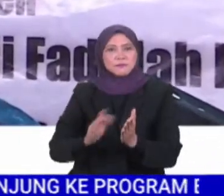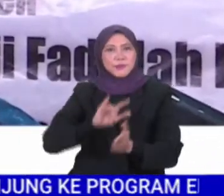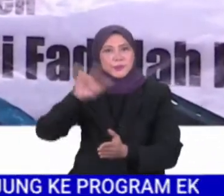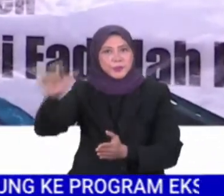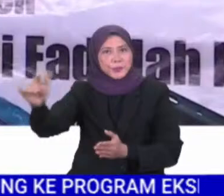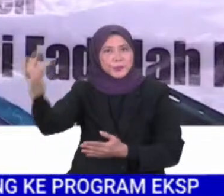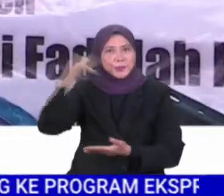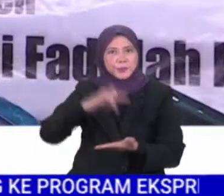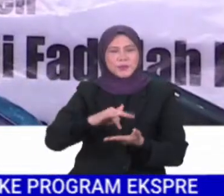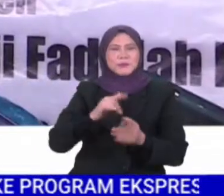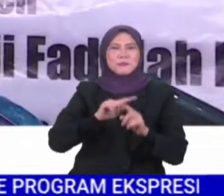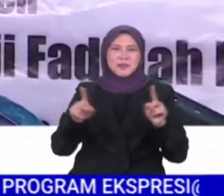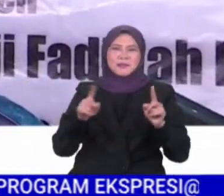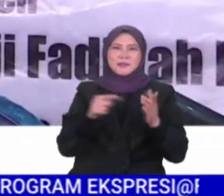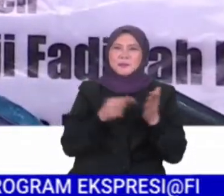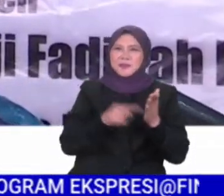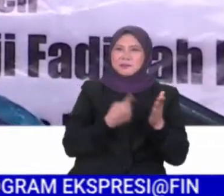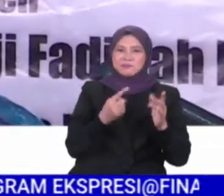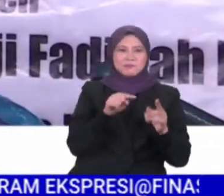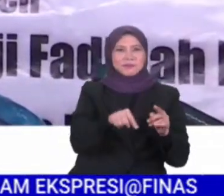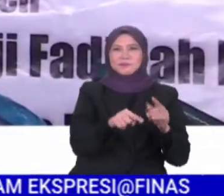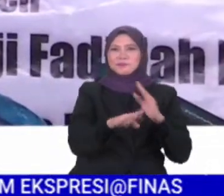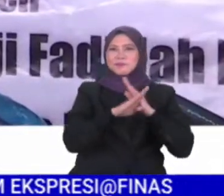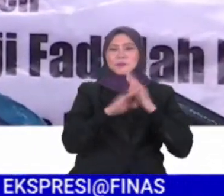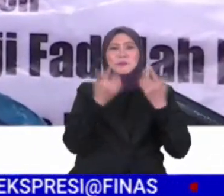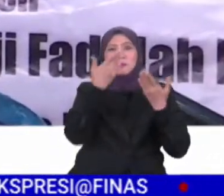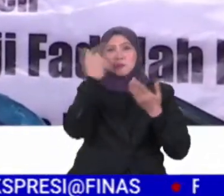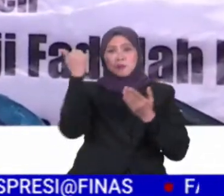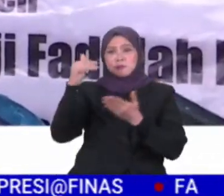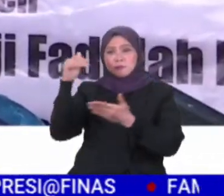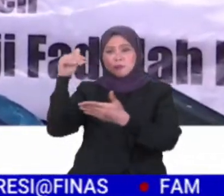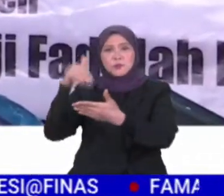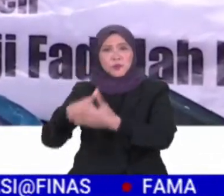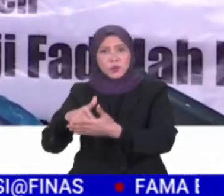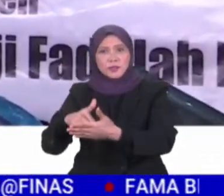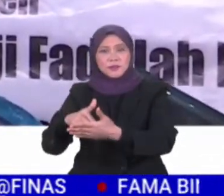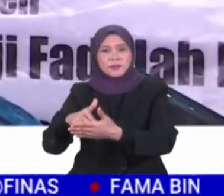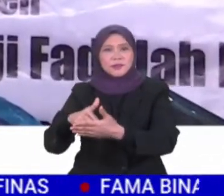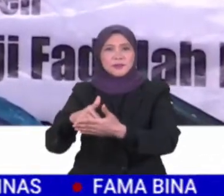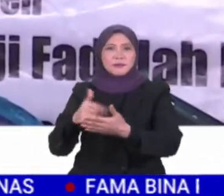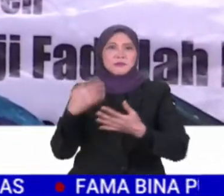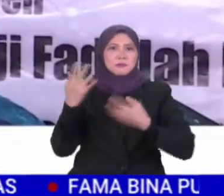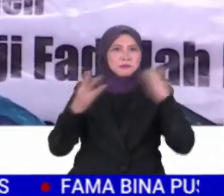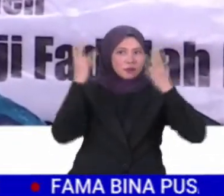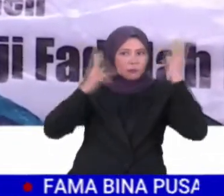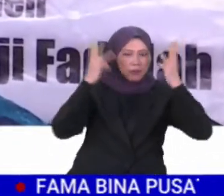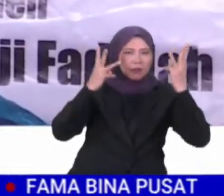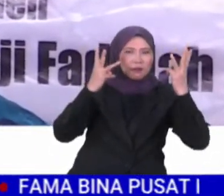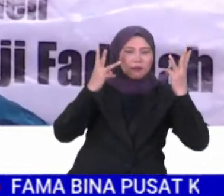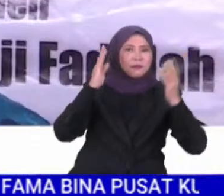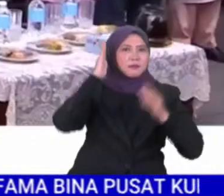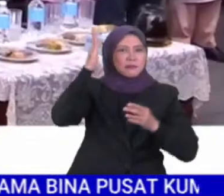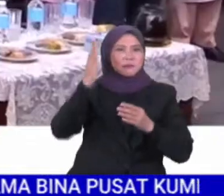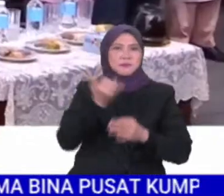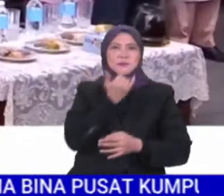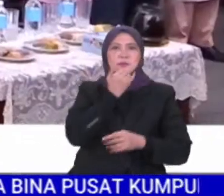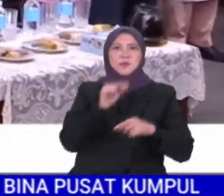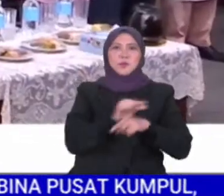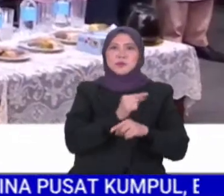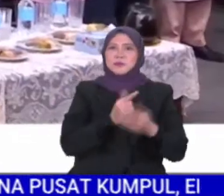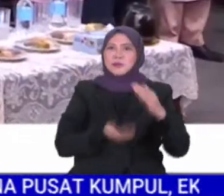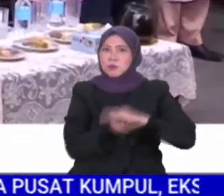kadang-kadang ada sekatan di situ undangan sebab relation kalau kita membiayai takut di salah tafsirkan sebagai Rasul